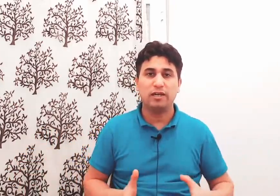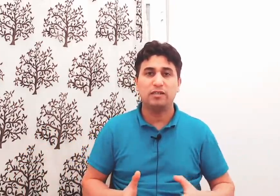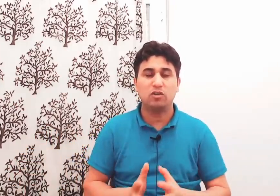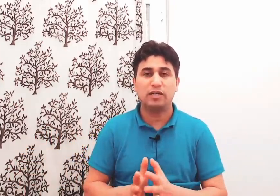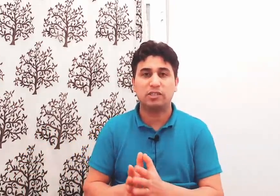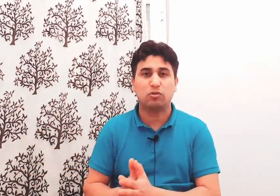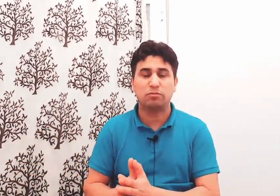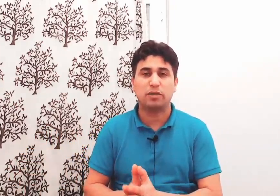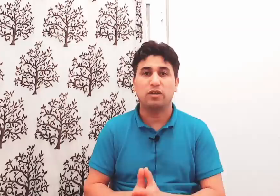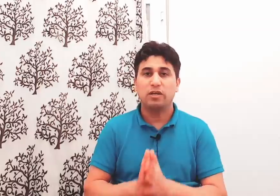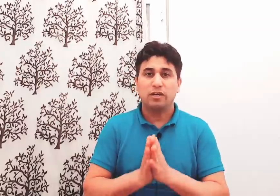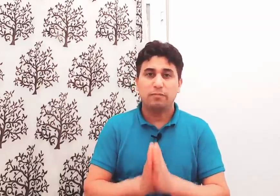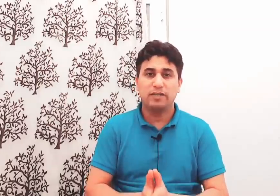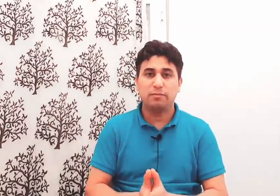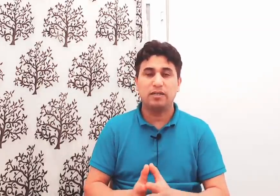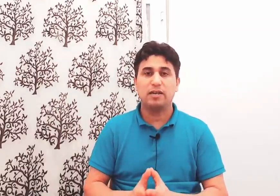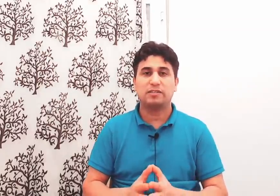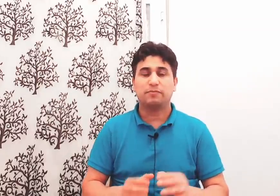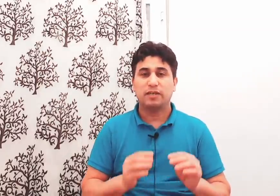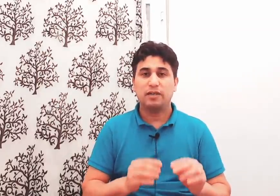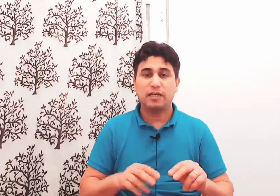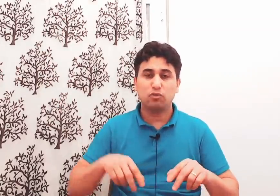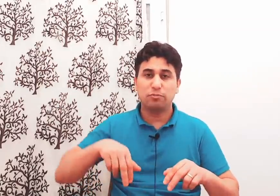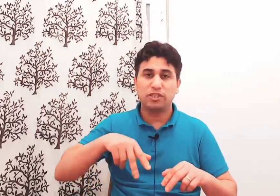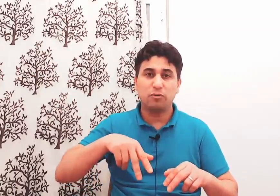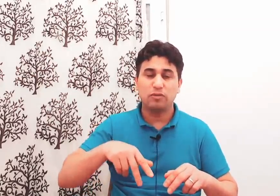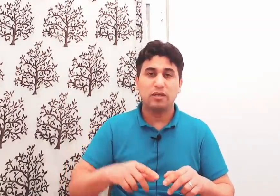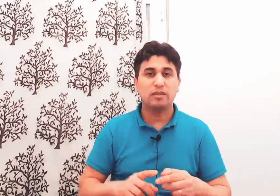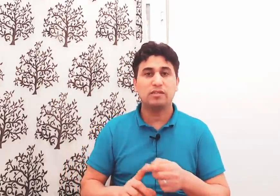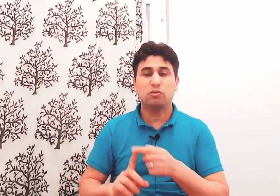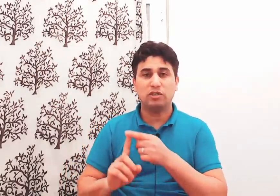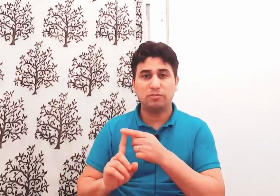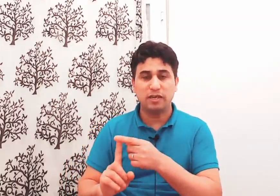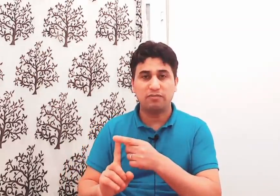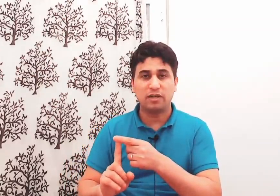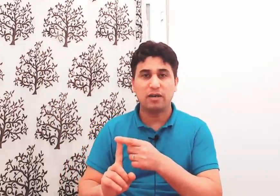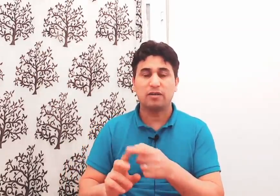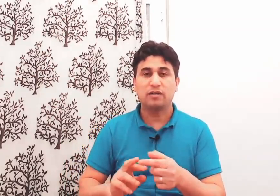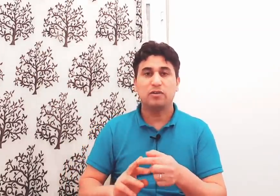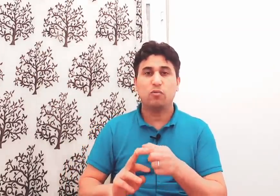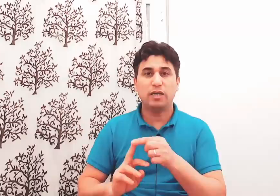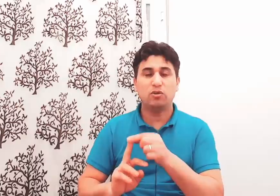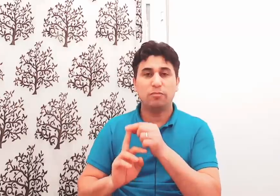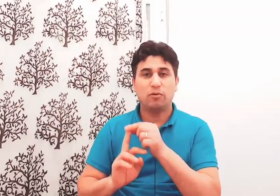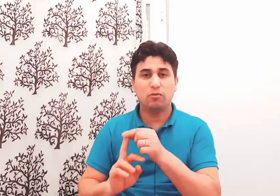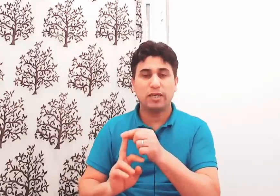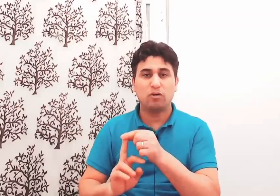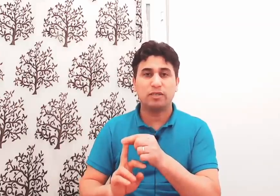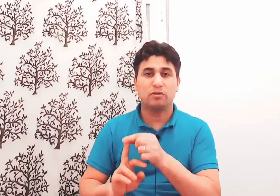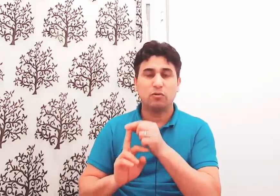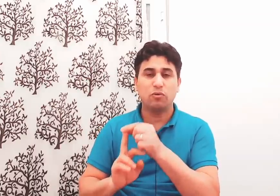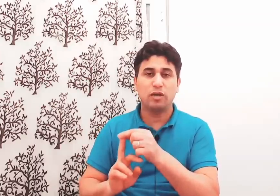ديالك الحي ديالو ما خصكش تخرج منه. بالنسبه للناس اللي خرجوا يتمشاو، هاد الناس هادو عندهم ساعه في النهار وعندهم